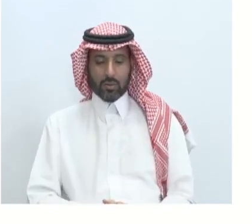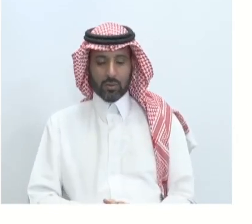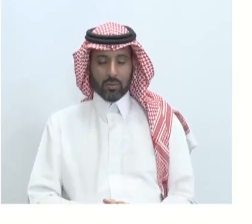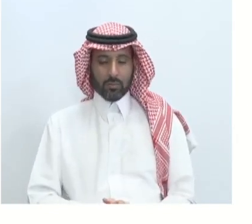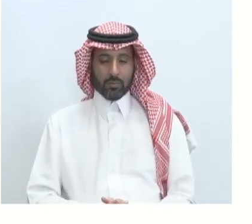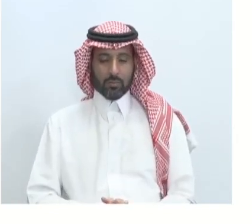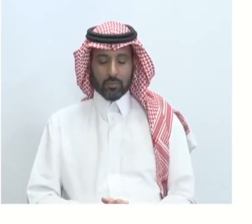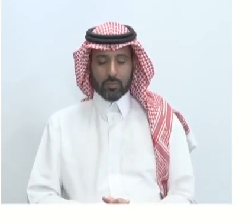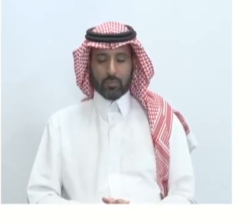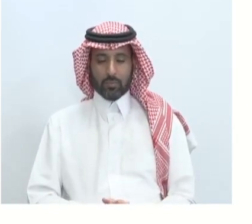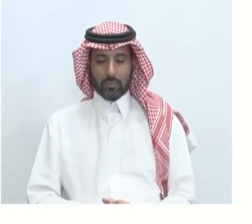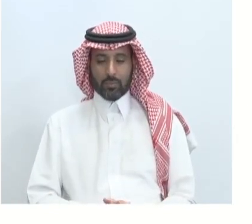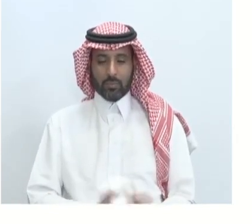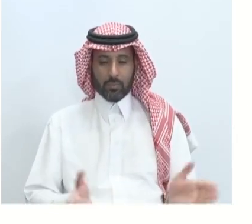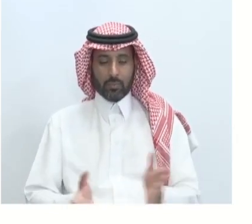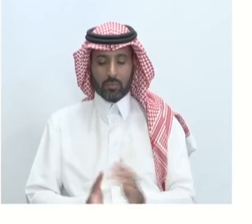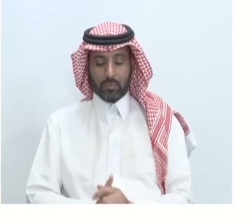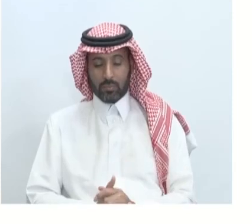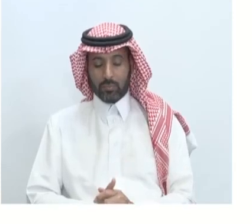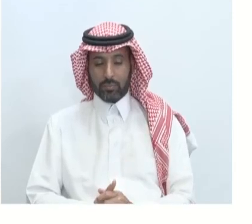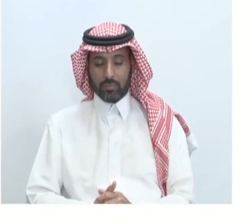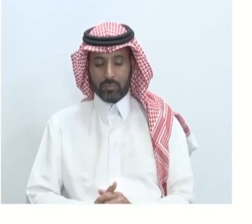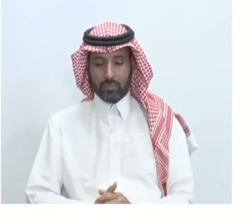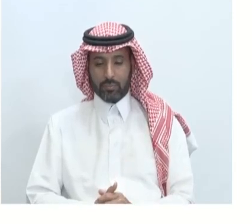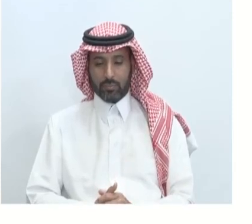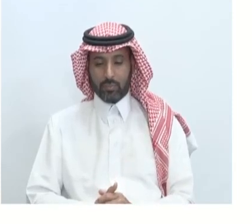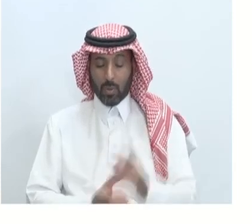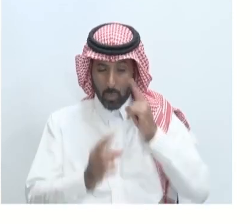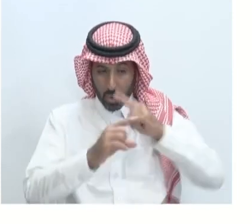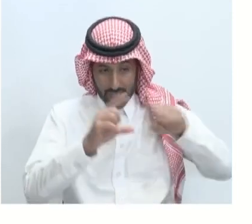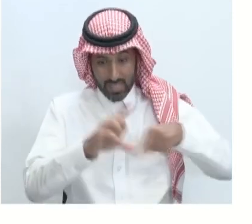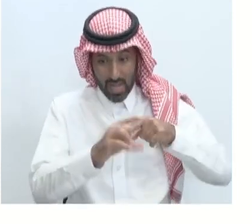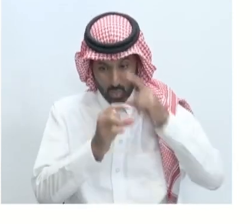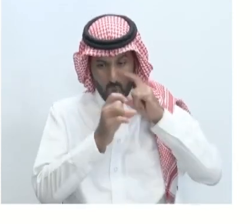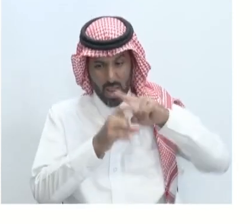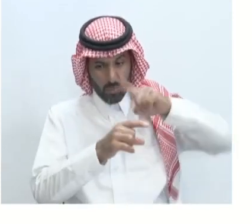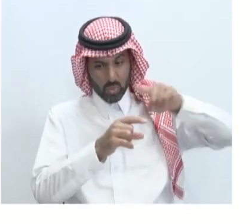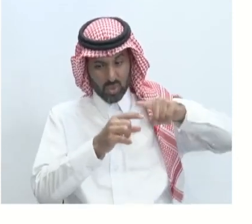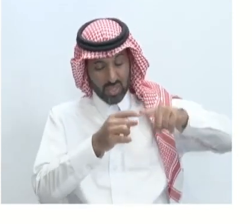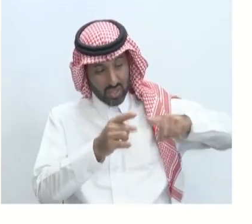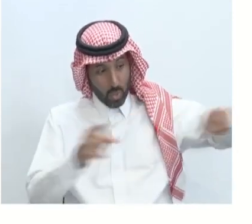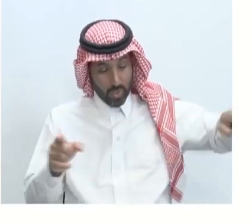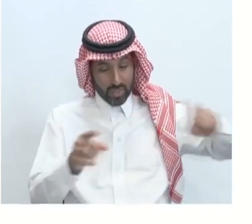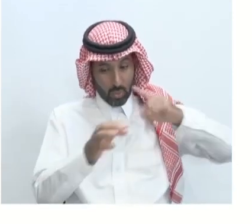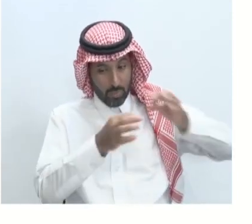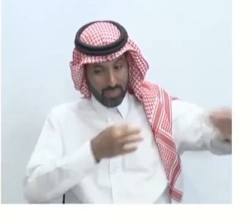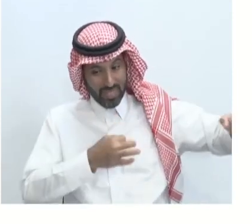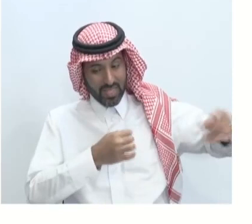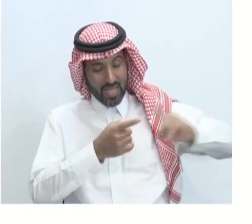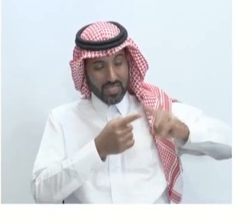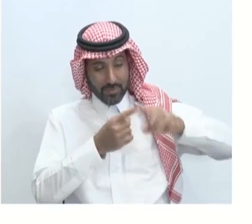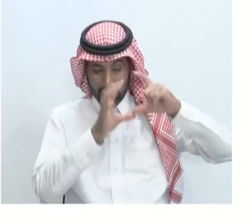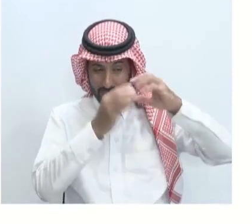للعدسه بينما عزيزي الطالب عزيزتي الطالبه بؤره الاطوال الموجيه الطويله تكون بعيده نسبيا عن